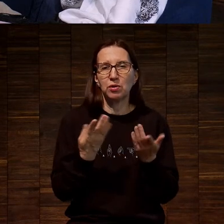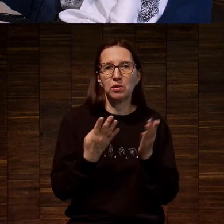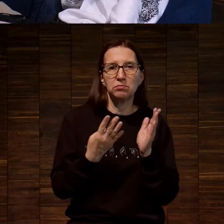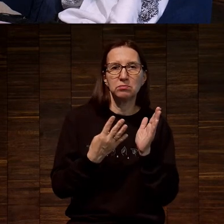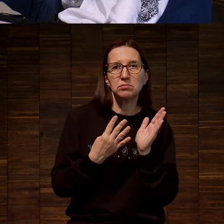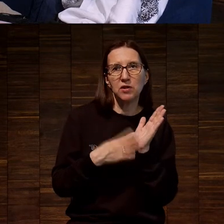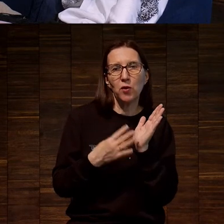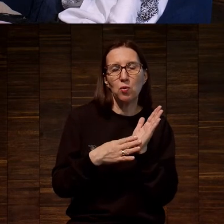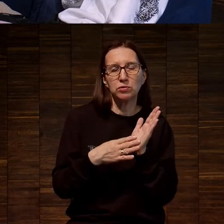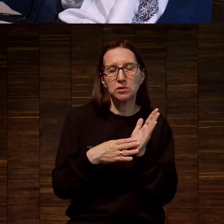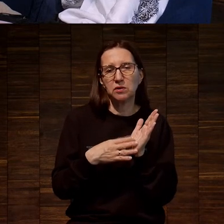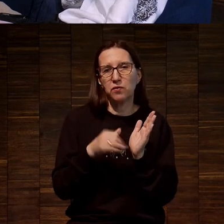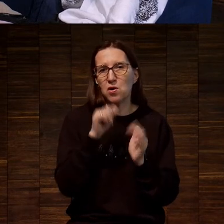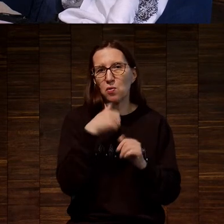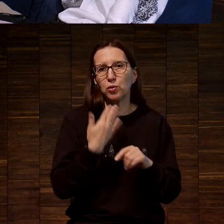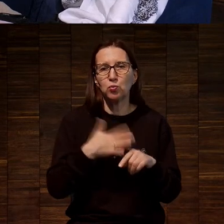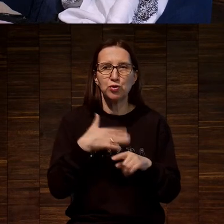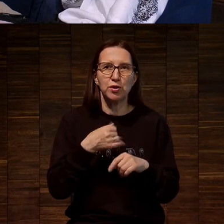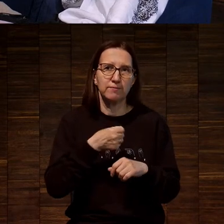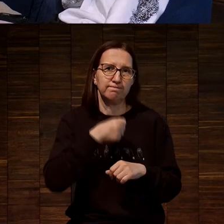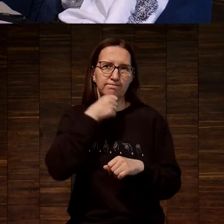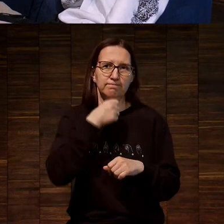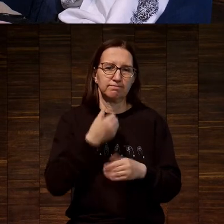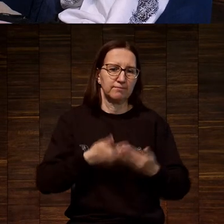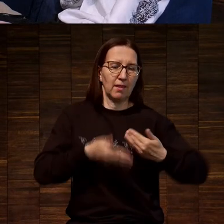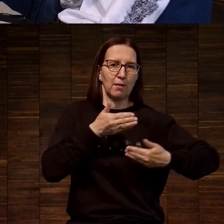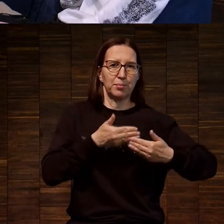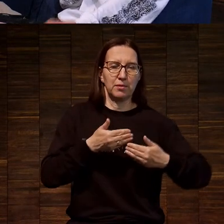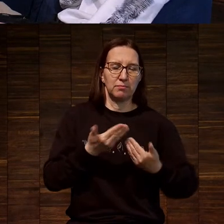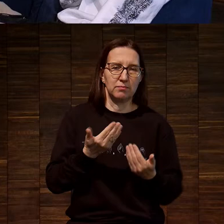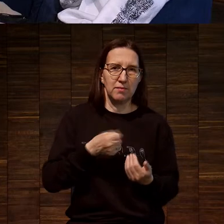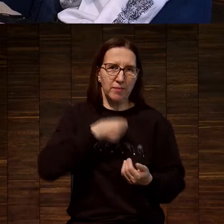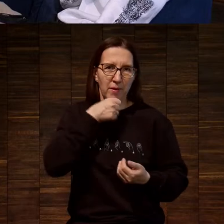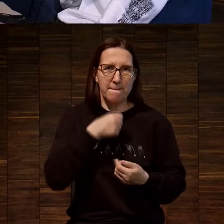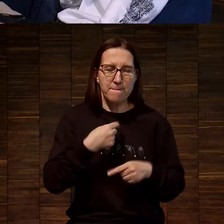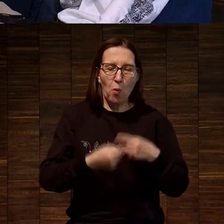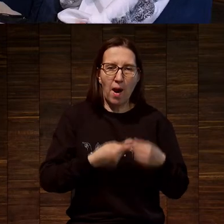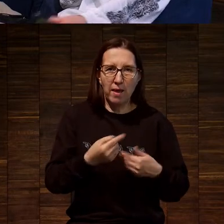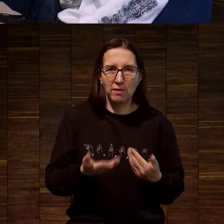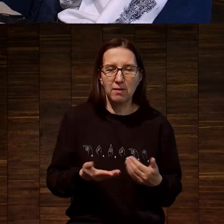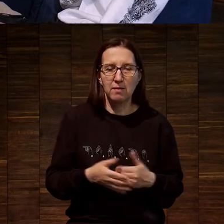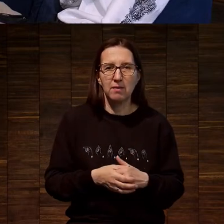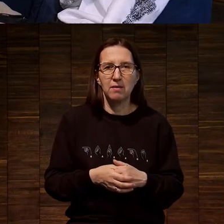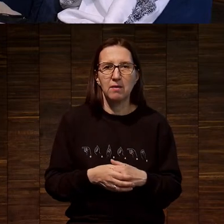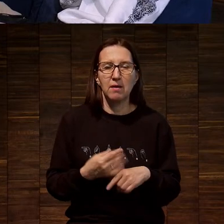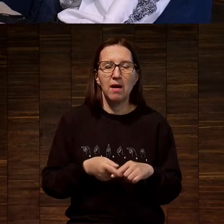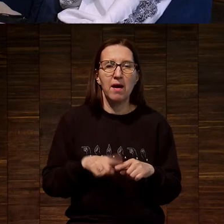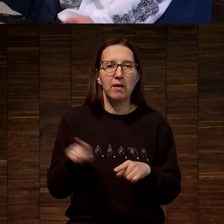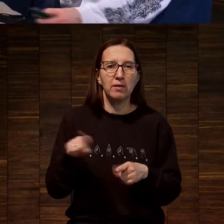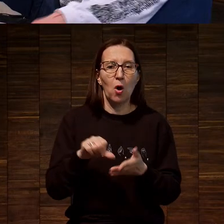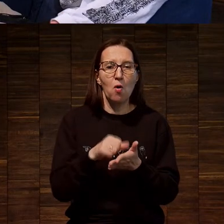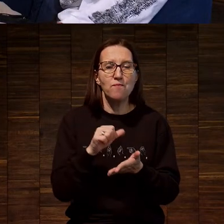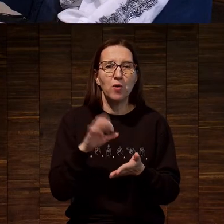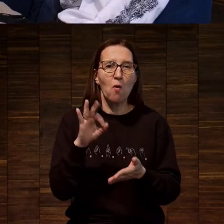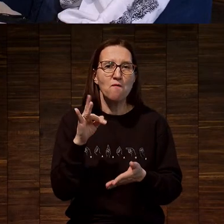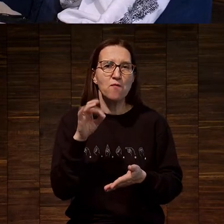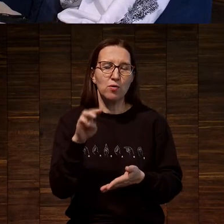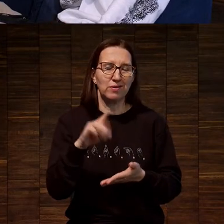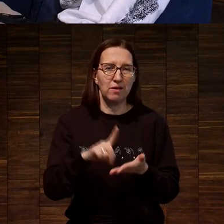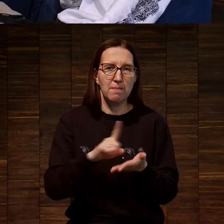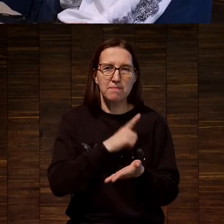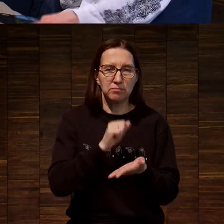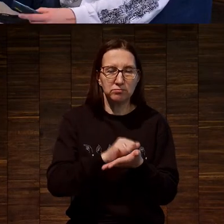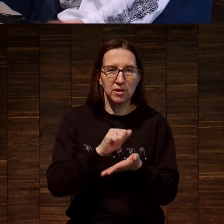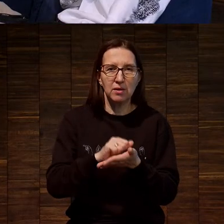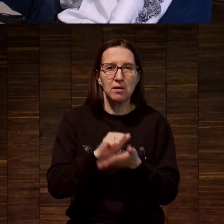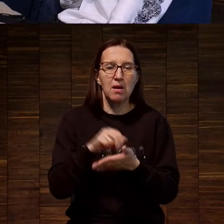90-е, современного искусства, взрослое уже поколение. Вот. Ferm Print Lab — это афортная мастерская, Print Mafia